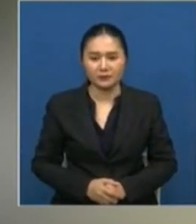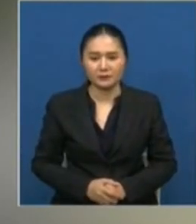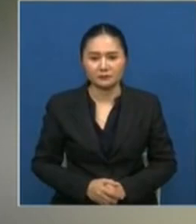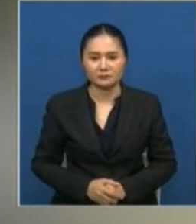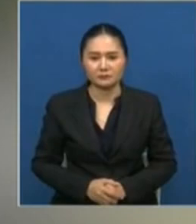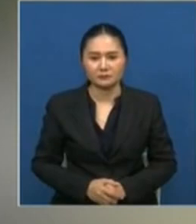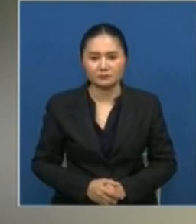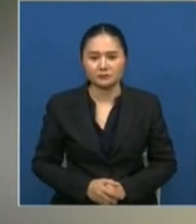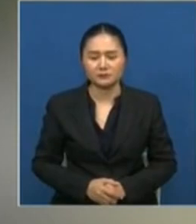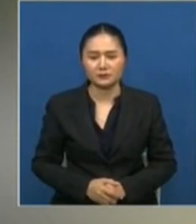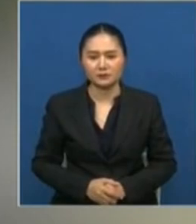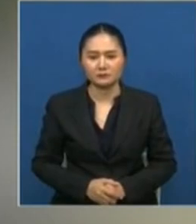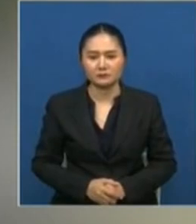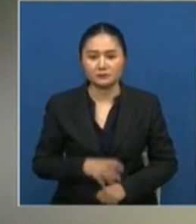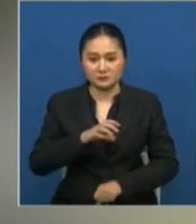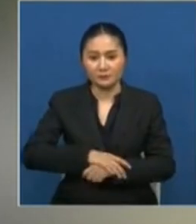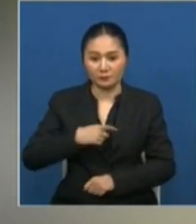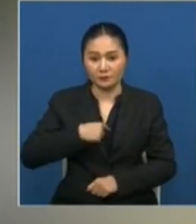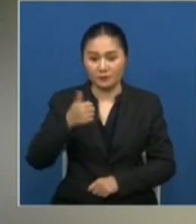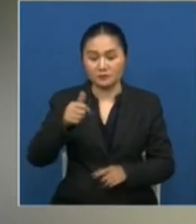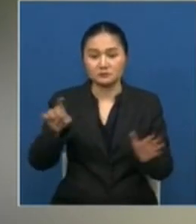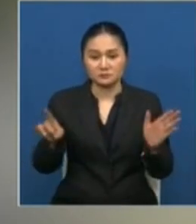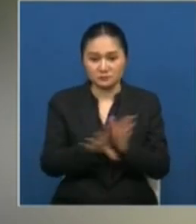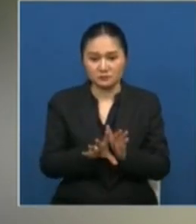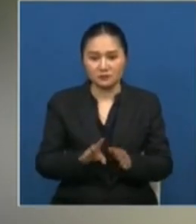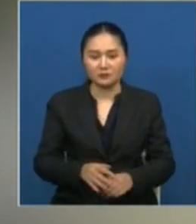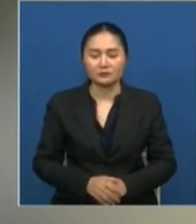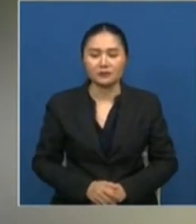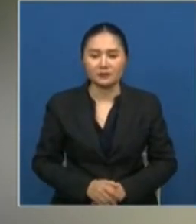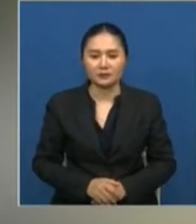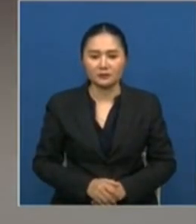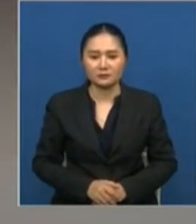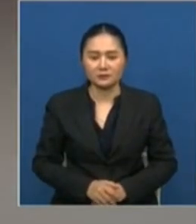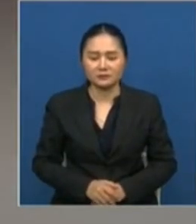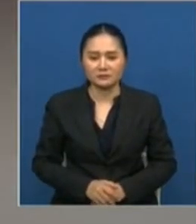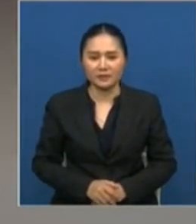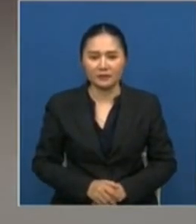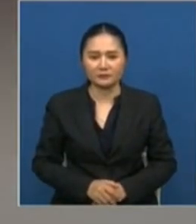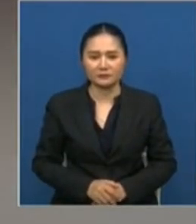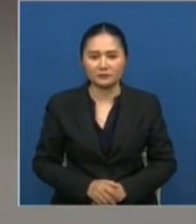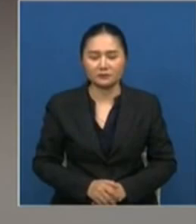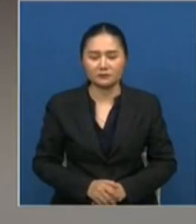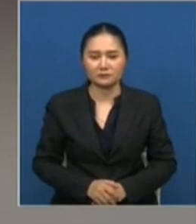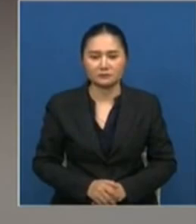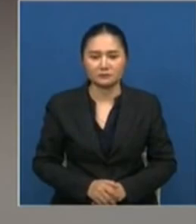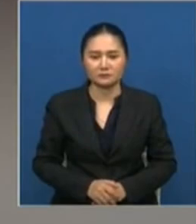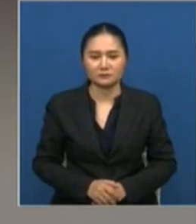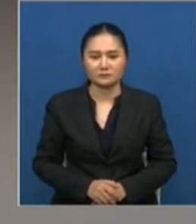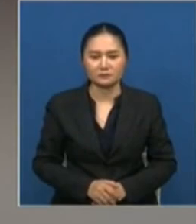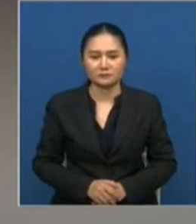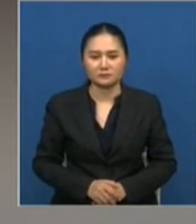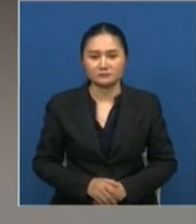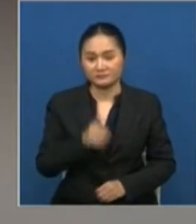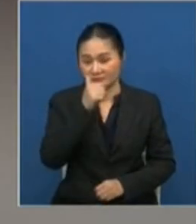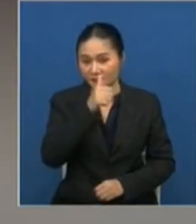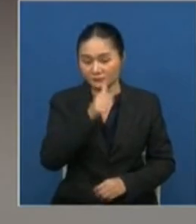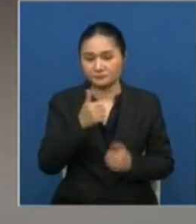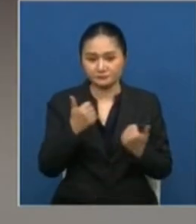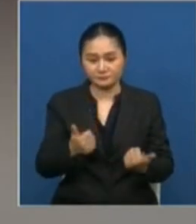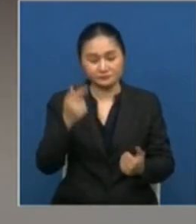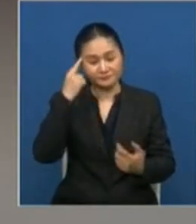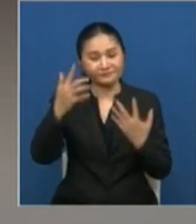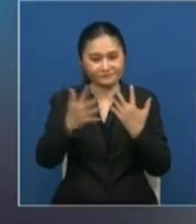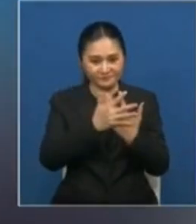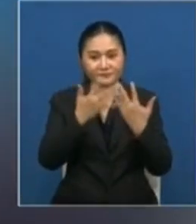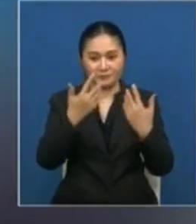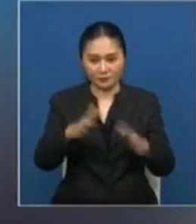อยตำรวจตึงๆอ่ะปรากฏว่าสุดท้ายครับโดนจับ11คนโดนจับเรียบร้อยเลยท้าทายดีนักตอนนี้เข้าคุกไปเรียบร้อ